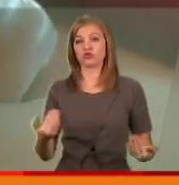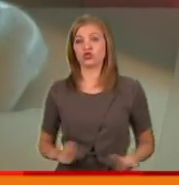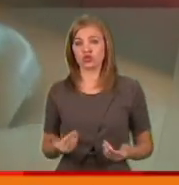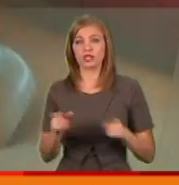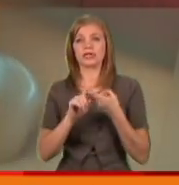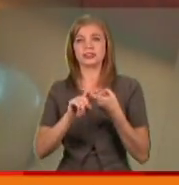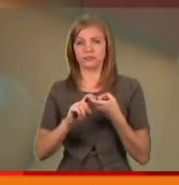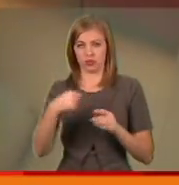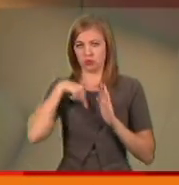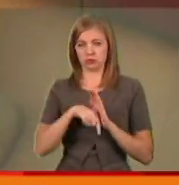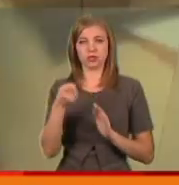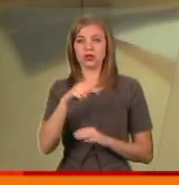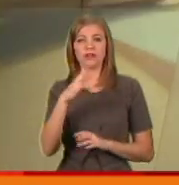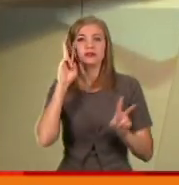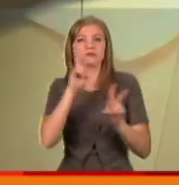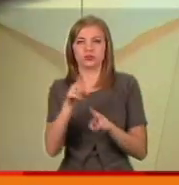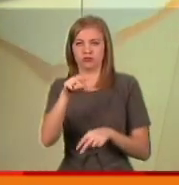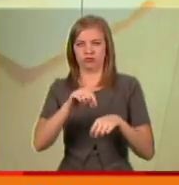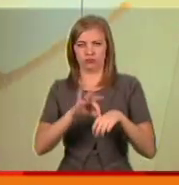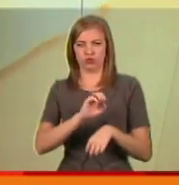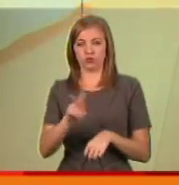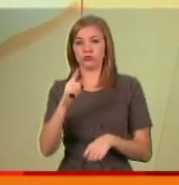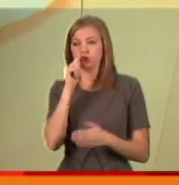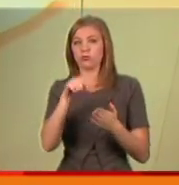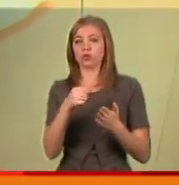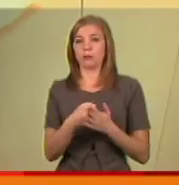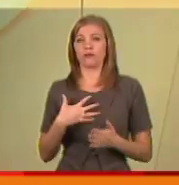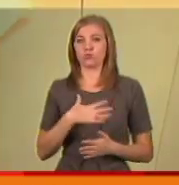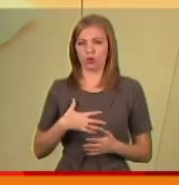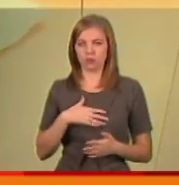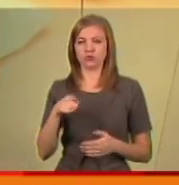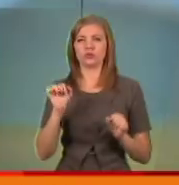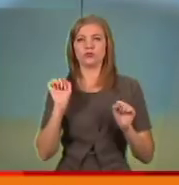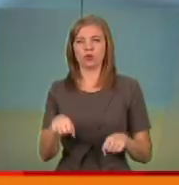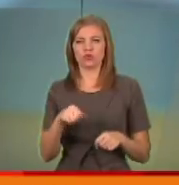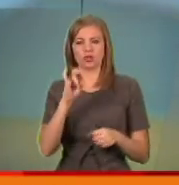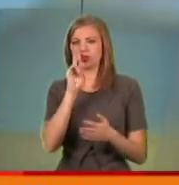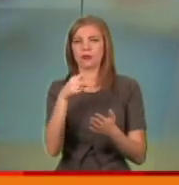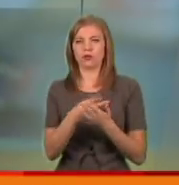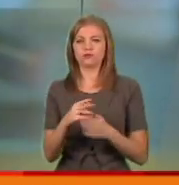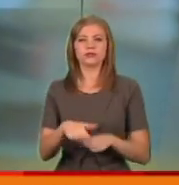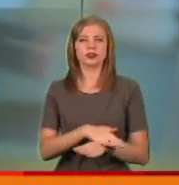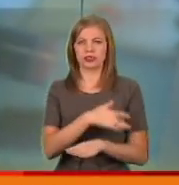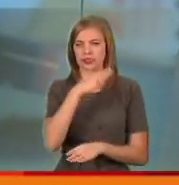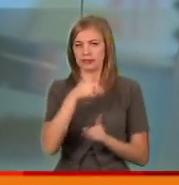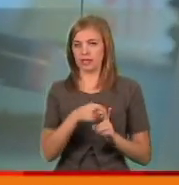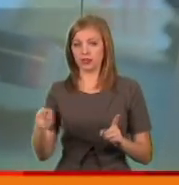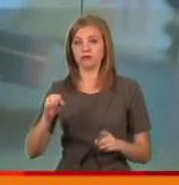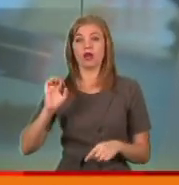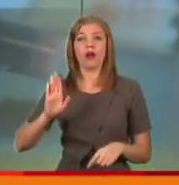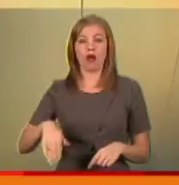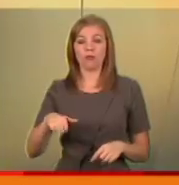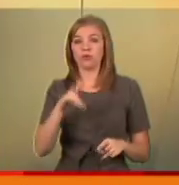з вірусом і навіть не підозрювати про це, бо потрапивши до організму, він може не проявлятися десятиліттями, а